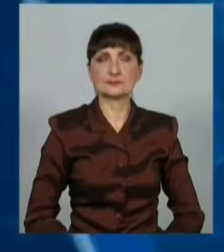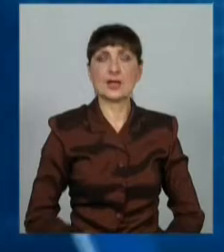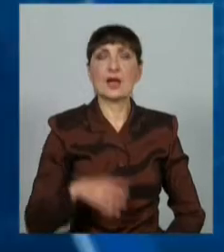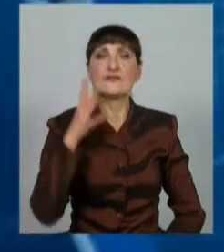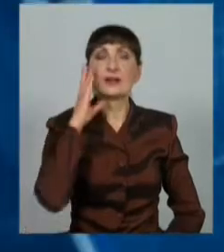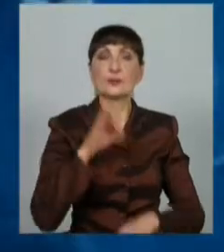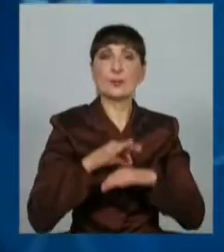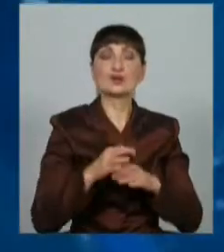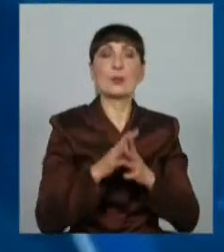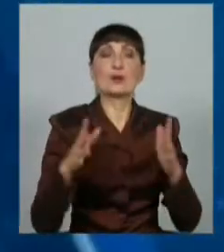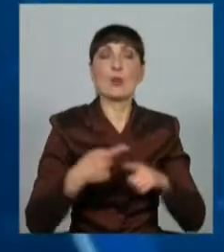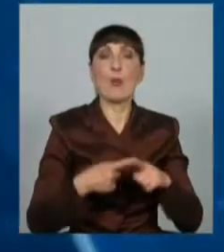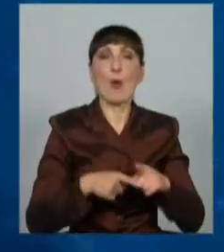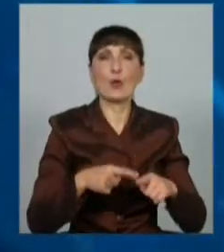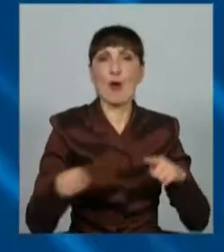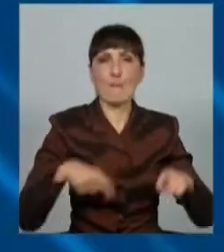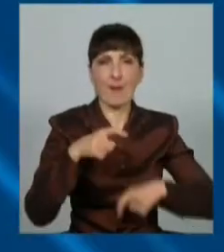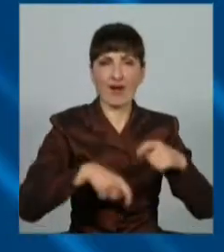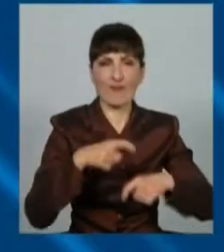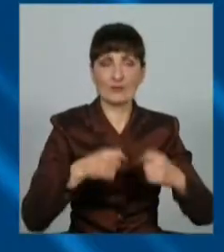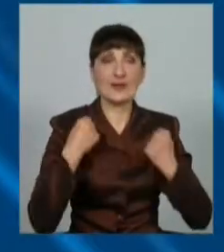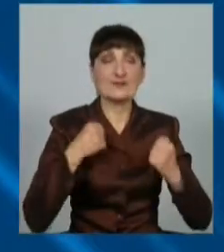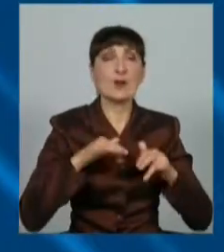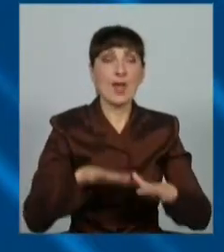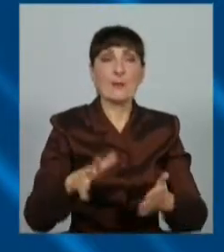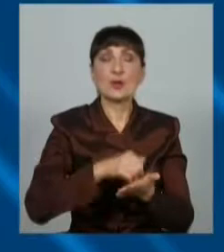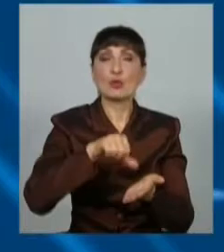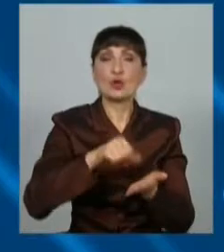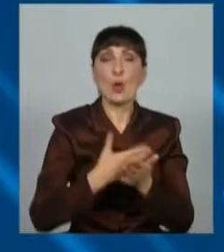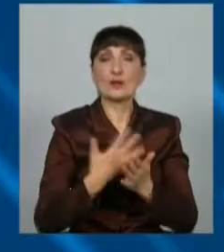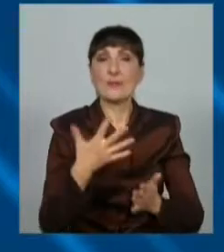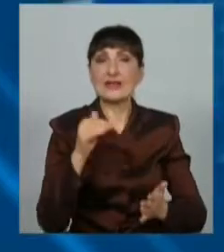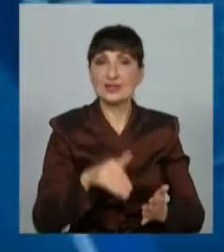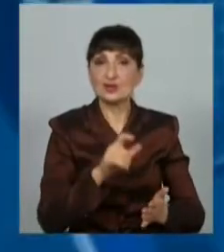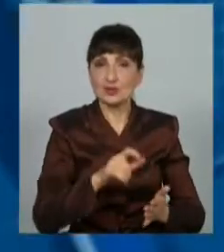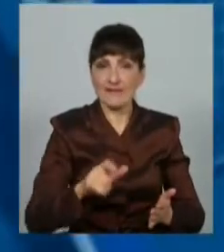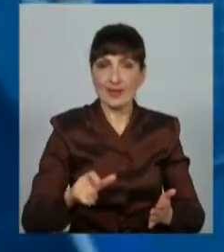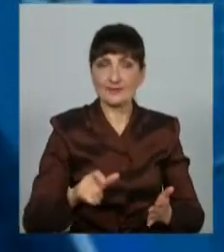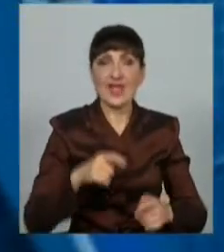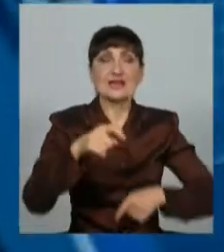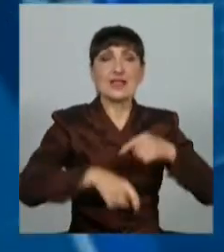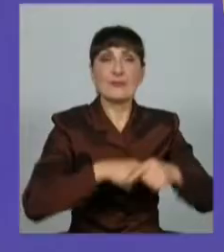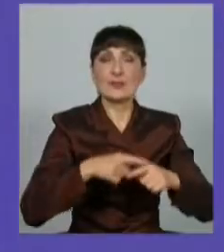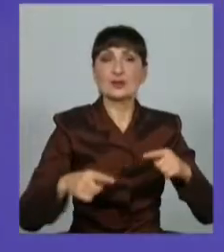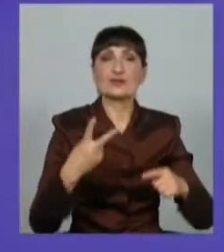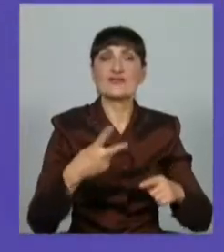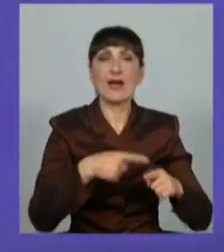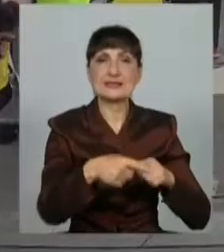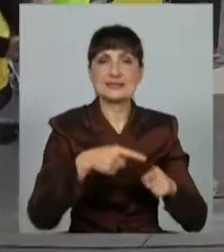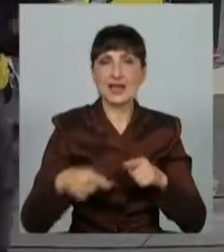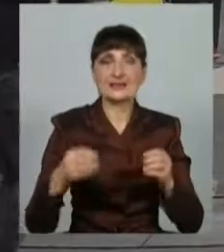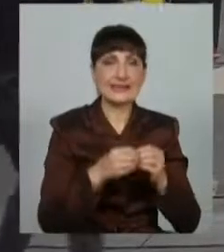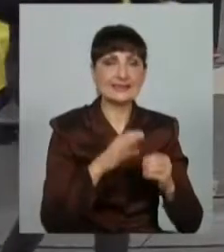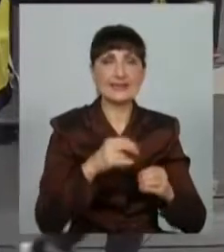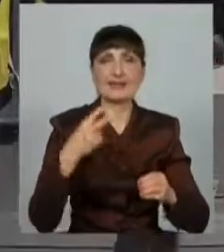В Алматы прошел большой полумарафон. В спортивном мероприятии приняли участие около 5000 человек. Забег прошел по двум дистанциям –